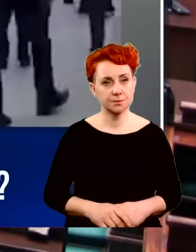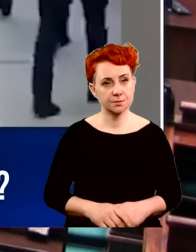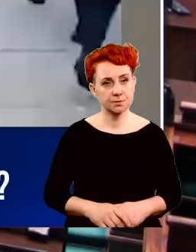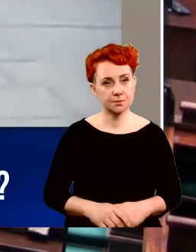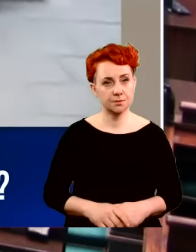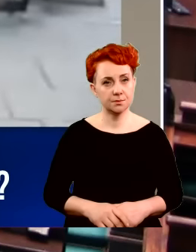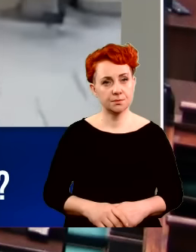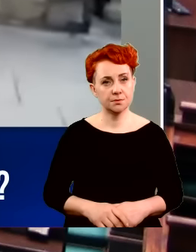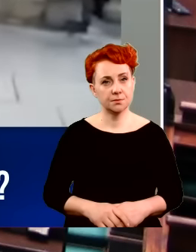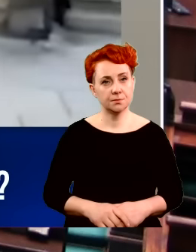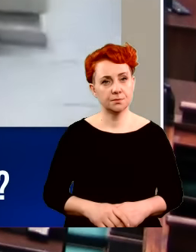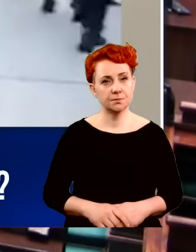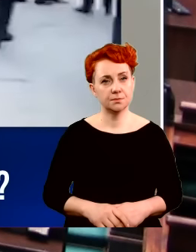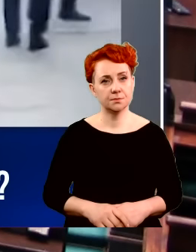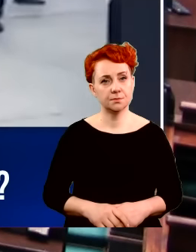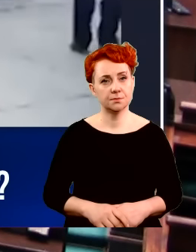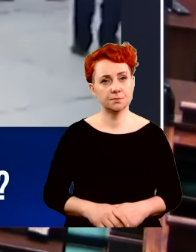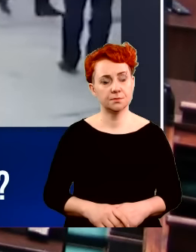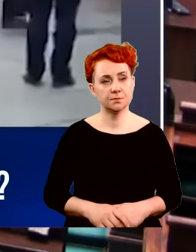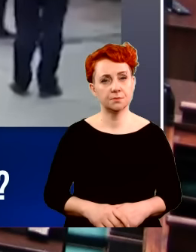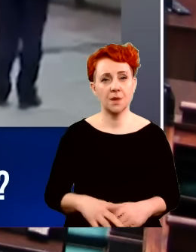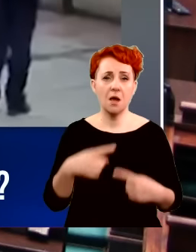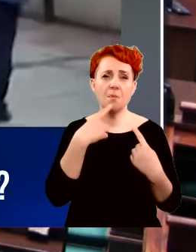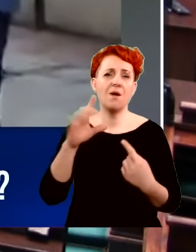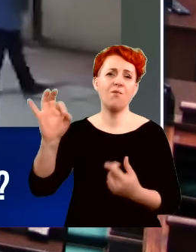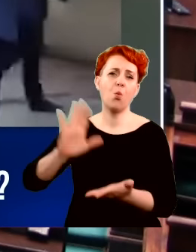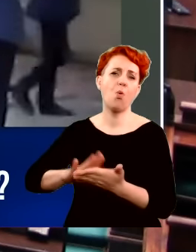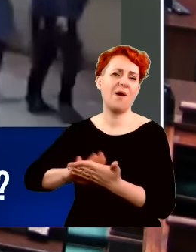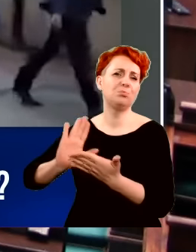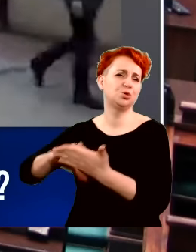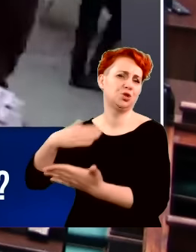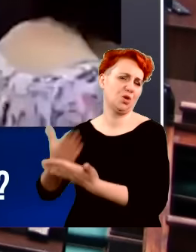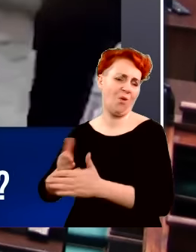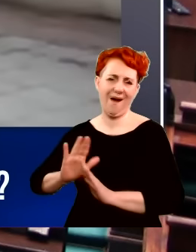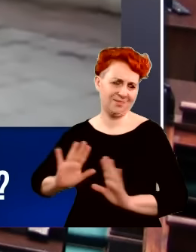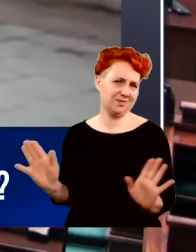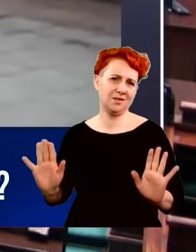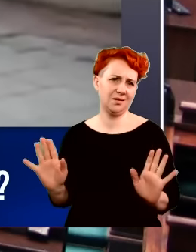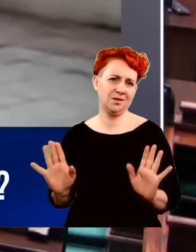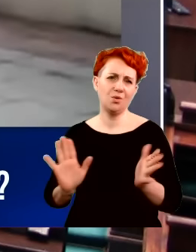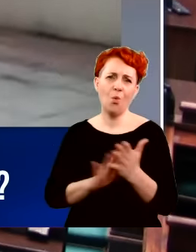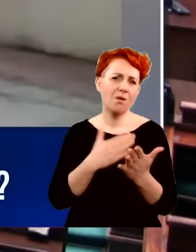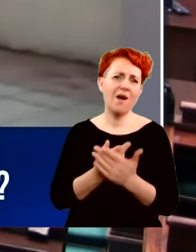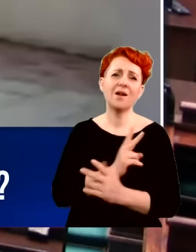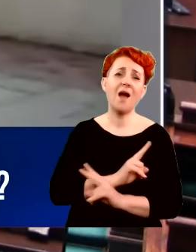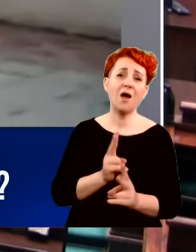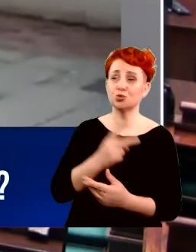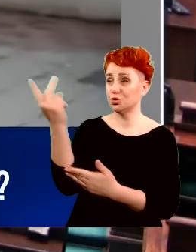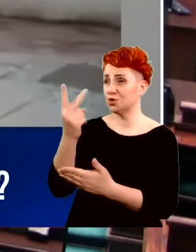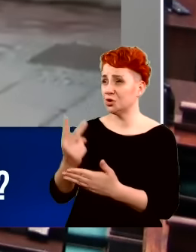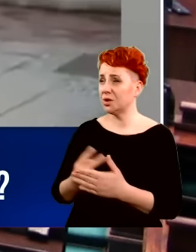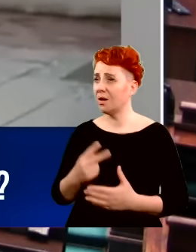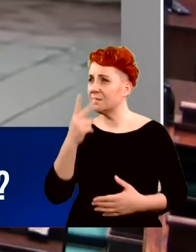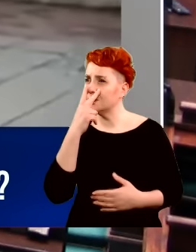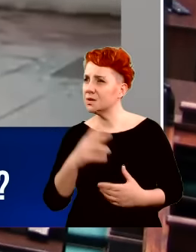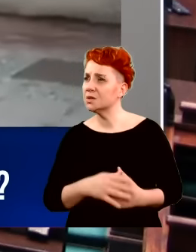ten to to państwa uchwałę jako przykład uchwały które mówię No ona każdy kto ją przeczyta będzie widział że jest to uchwała